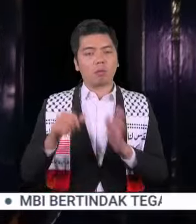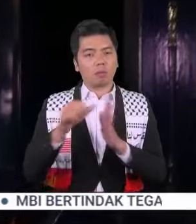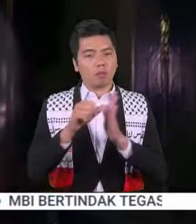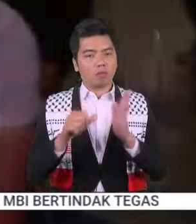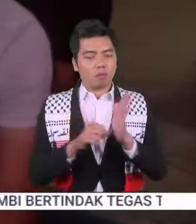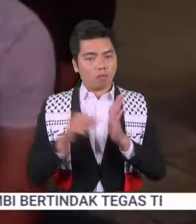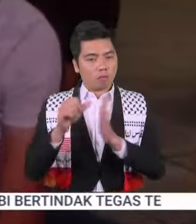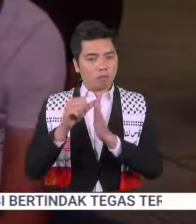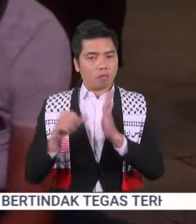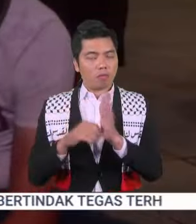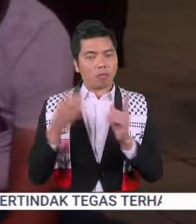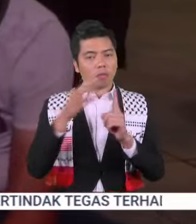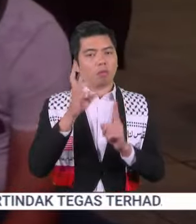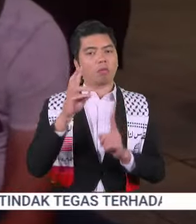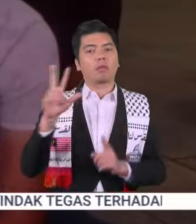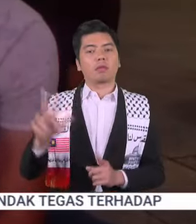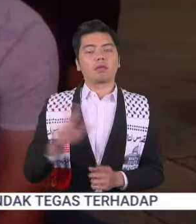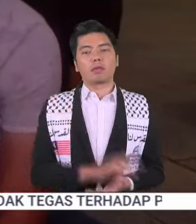Imigresen 1963.